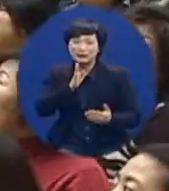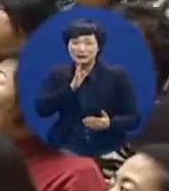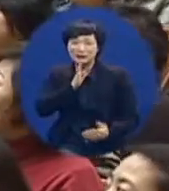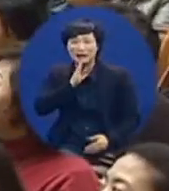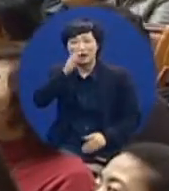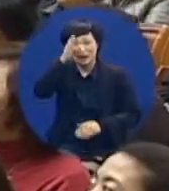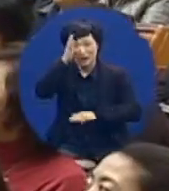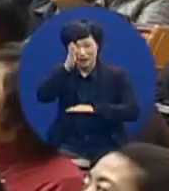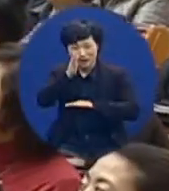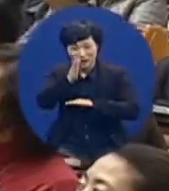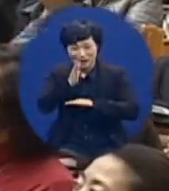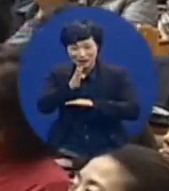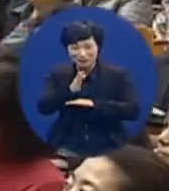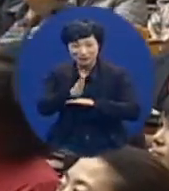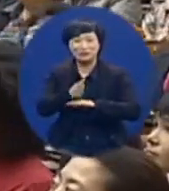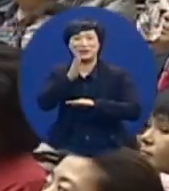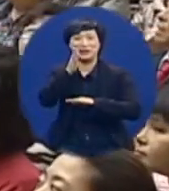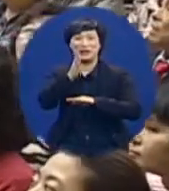진정